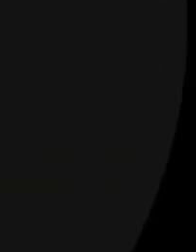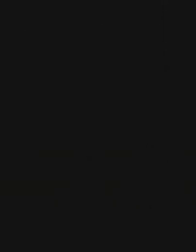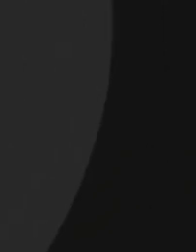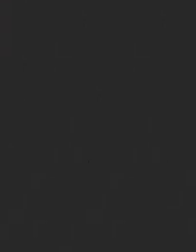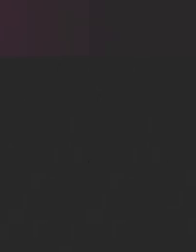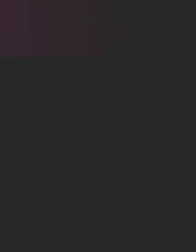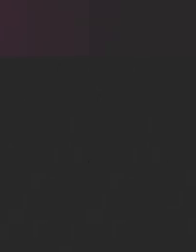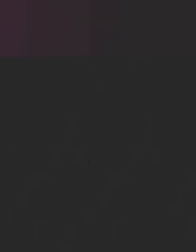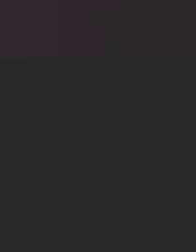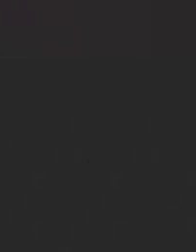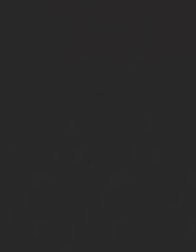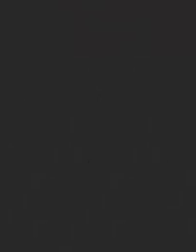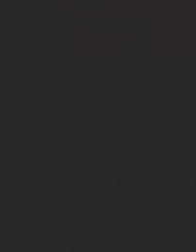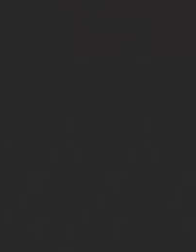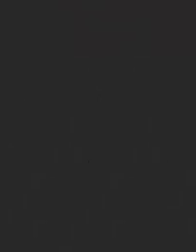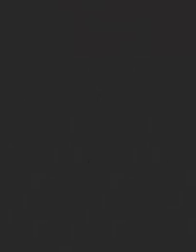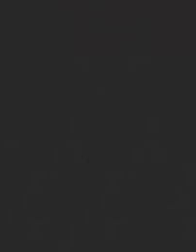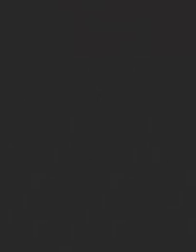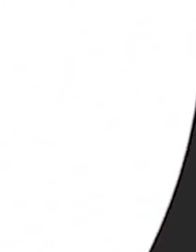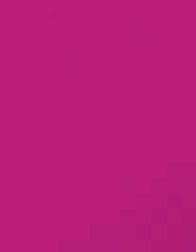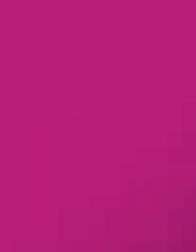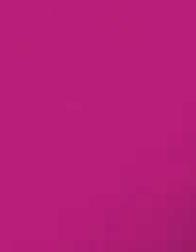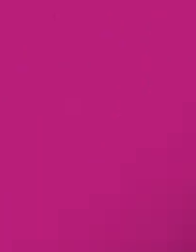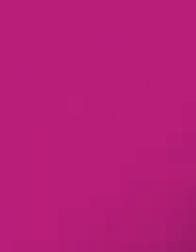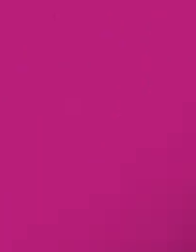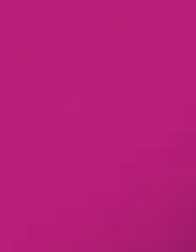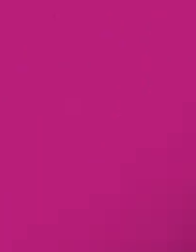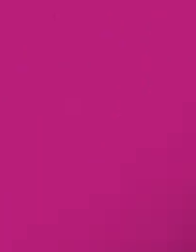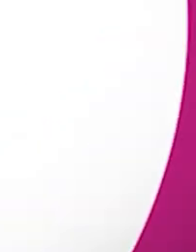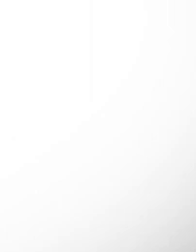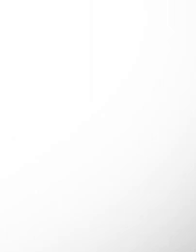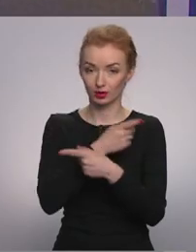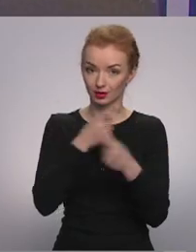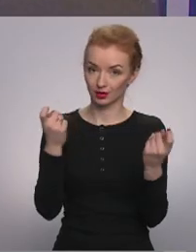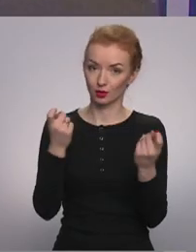Re! Viss ēters ir te!